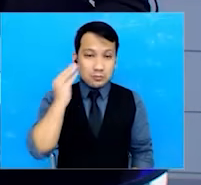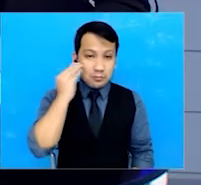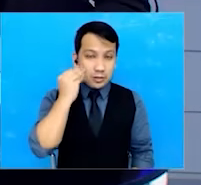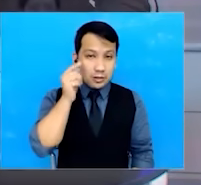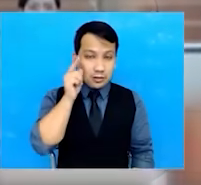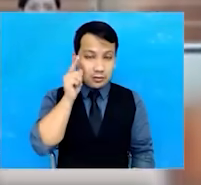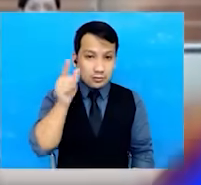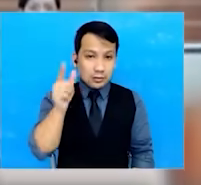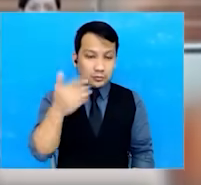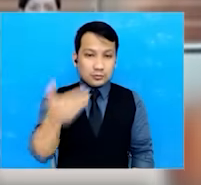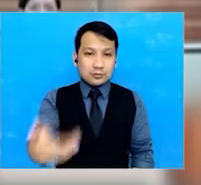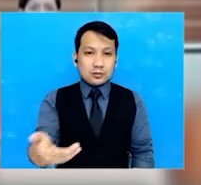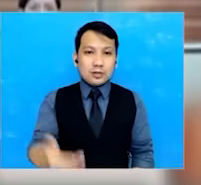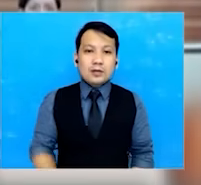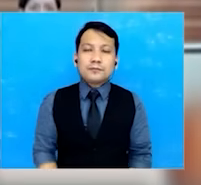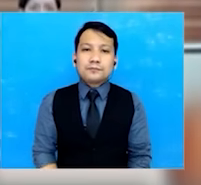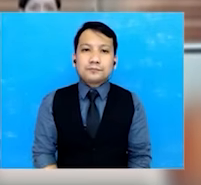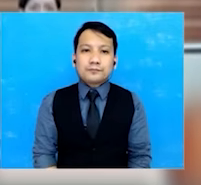Baños.